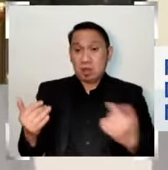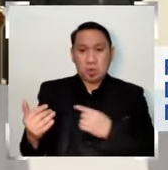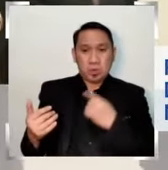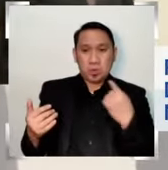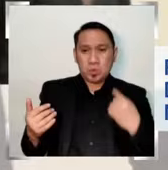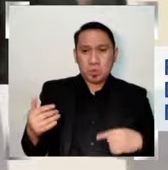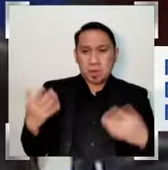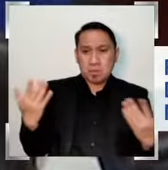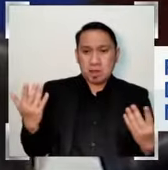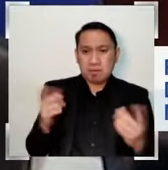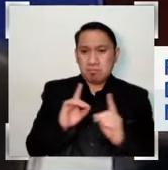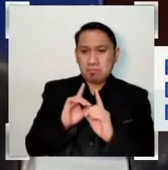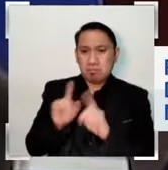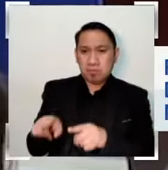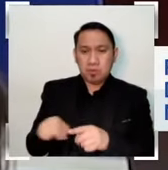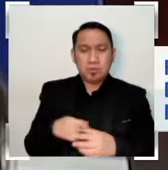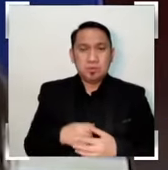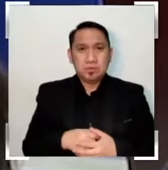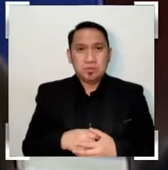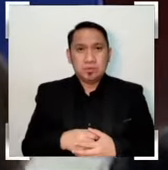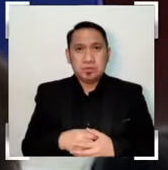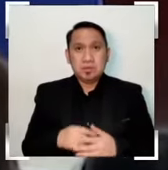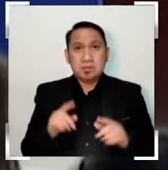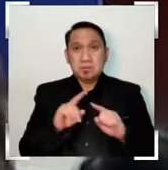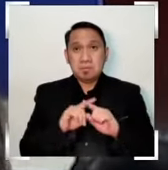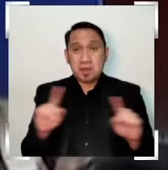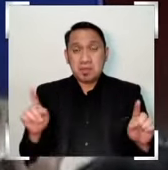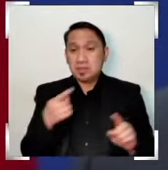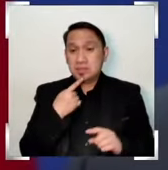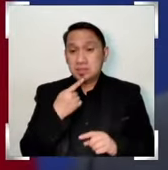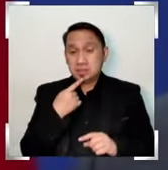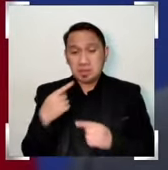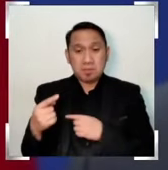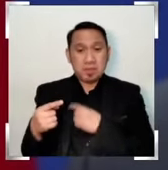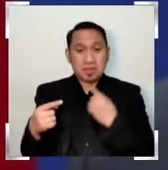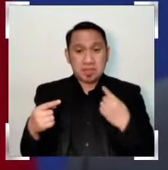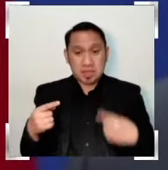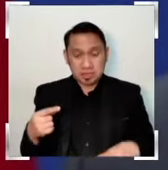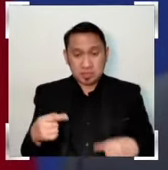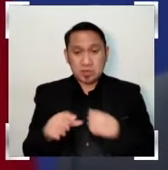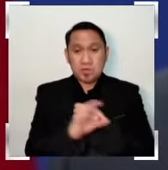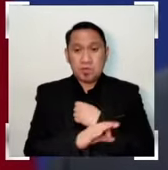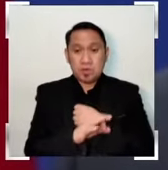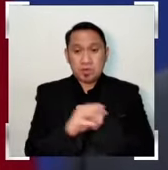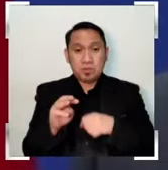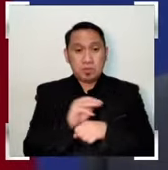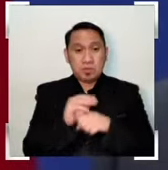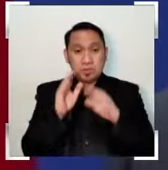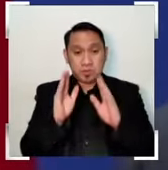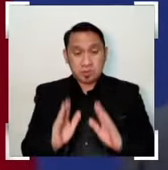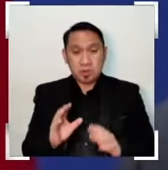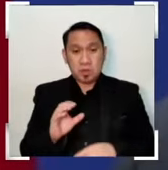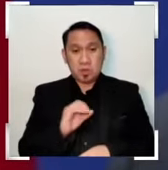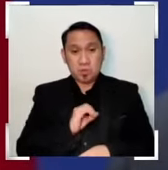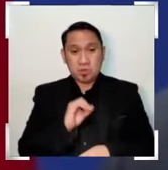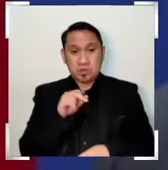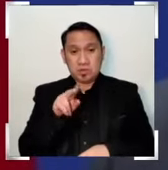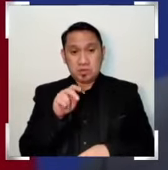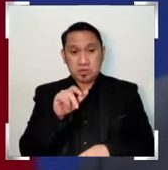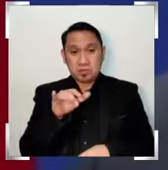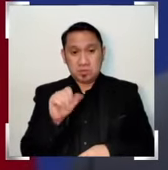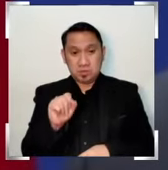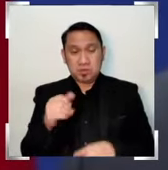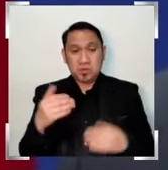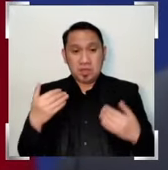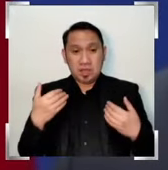protest ng Pilipinas. Pero nauna nang sinabi ng Chinese Foreign Ministry na pag-aari ng China ng Spratlys at ang Pilipinas pangaraw ang nanghihimasok